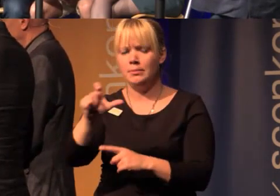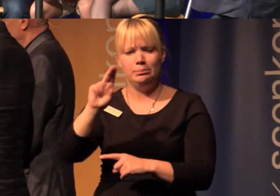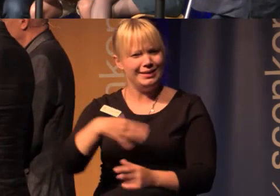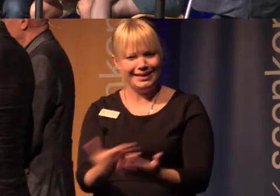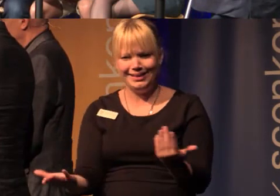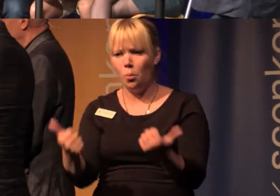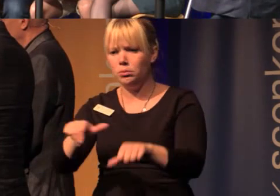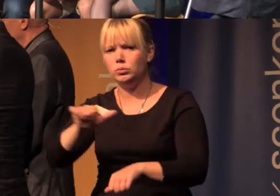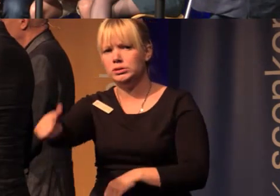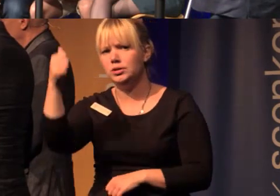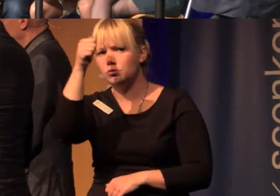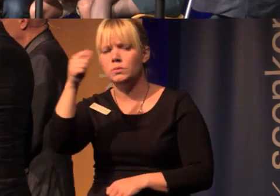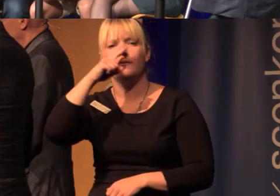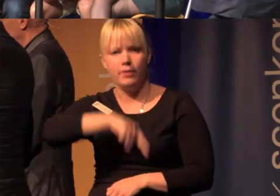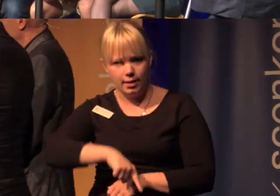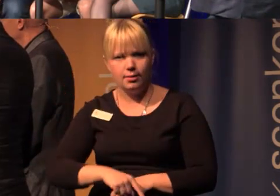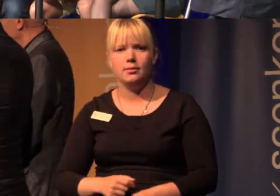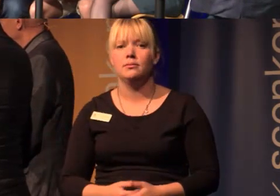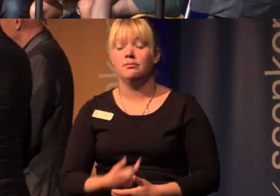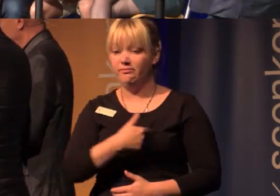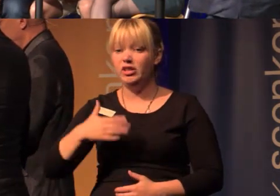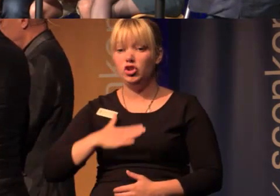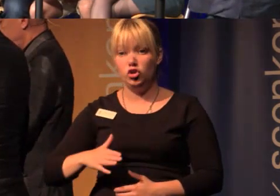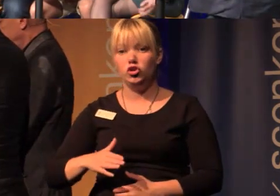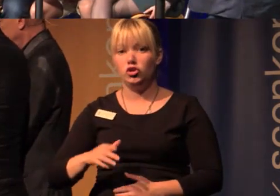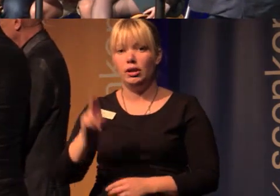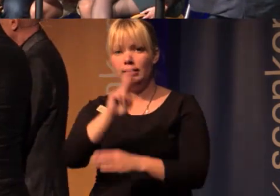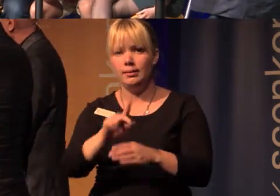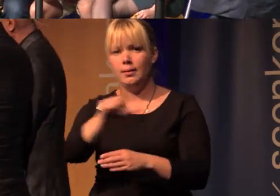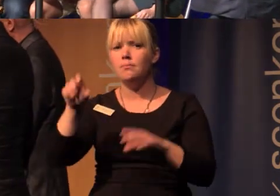Och vi tycker att de ska spela en roll även i framtiden.